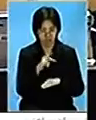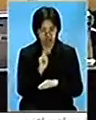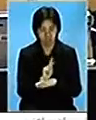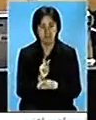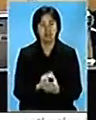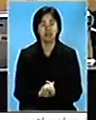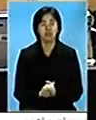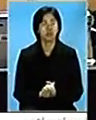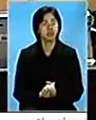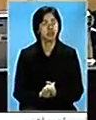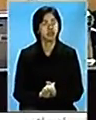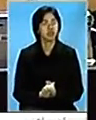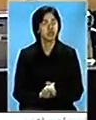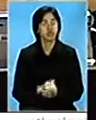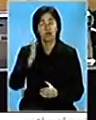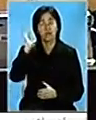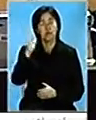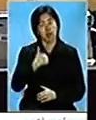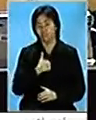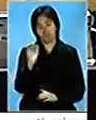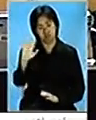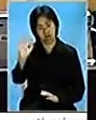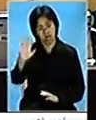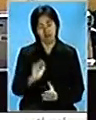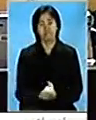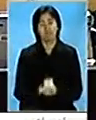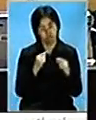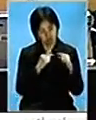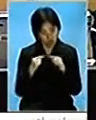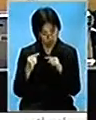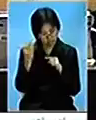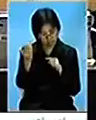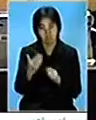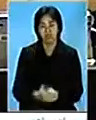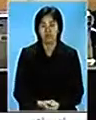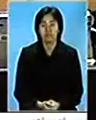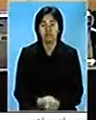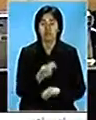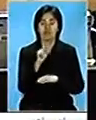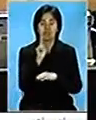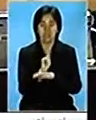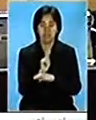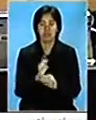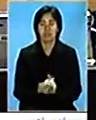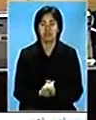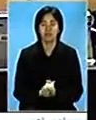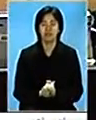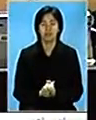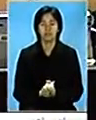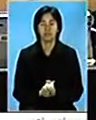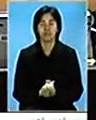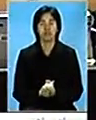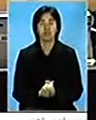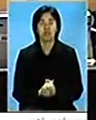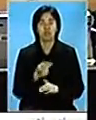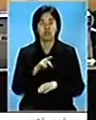ท่านจะพูดอย่างนี้ผมจะไม่พูดนะครับเชิญต่อครับ ท่านประธานที่เคารพท่านประธานเ